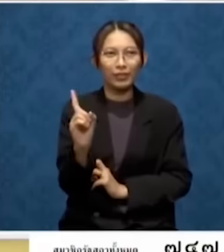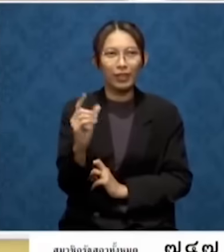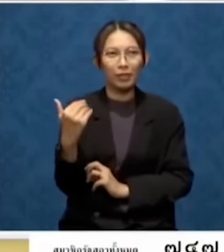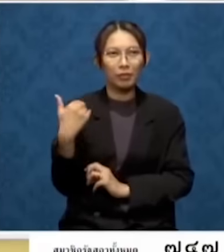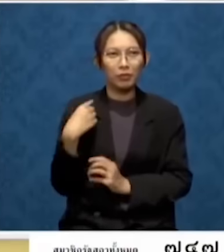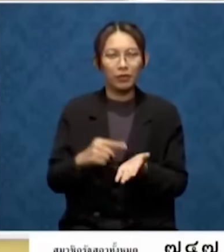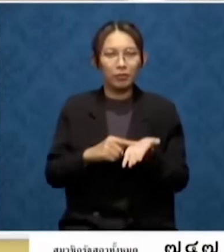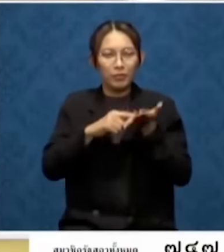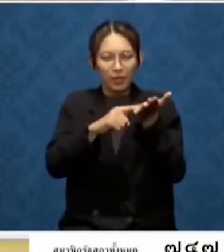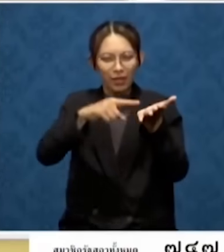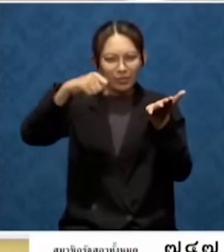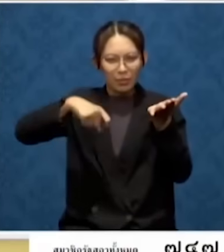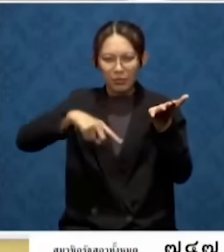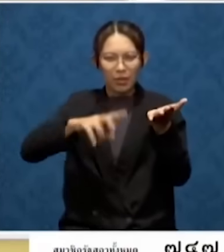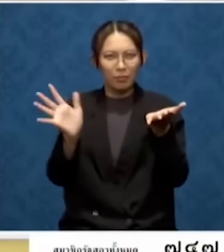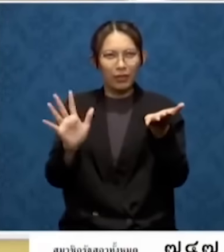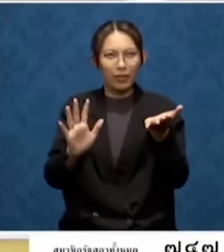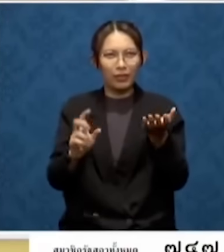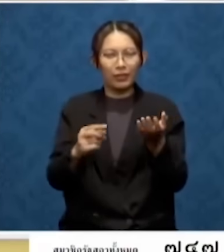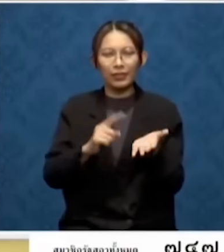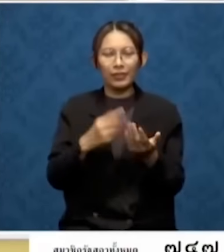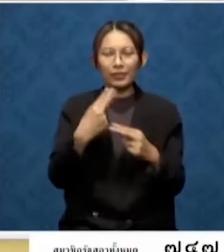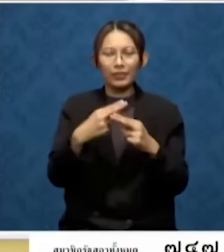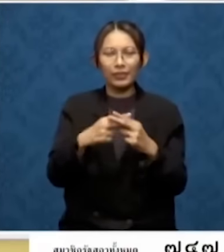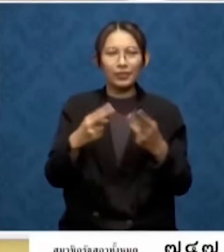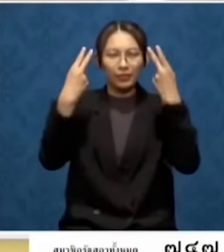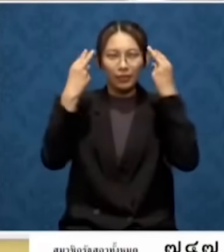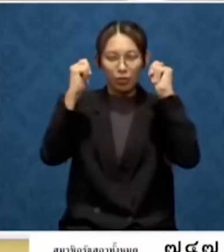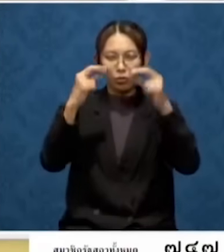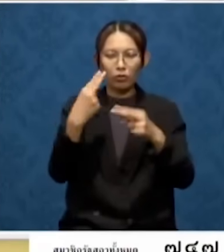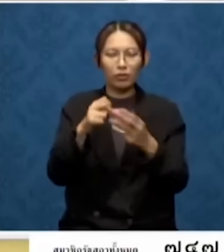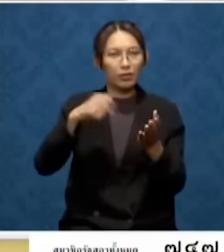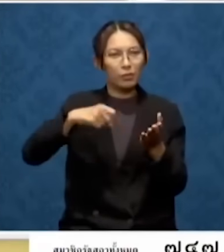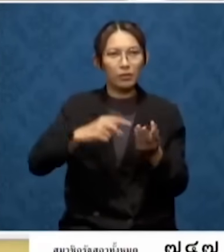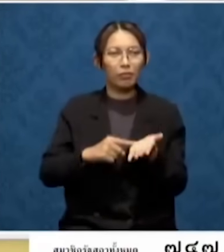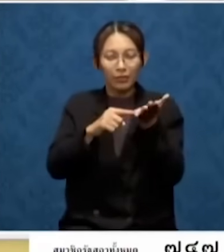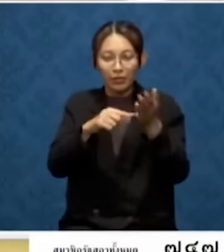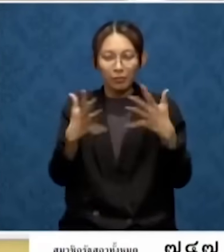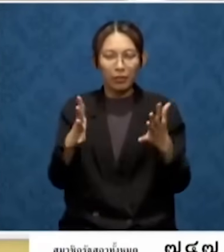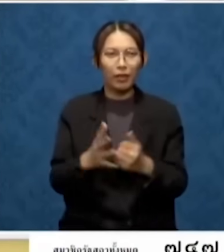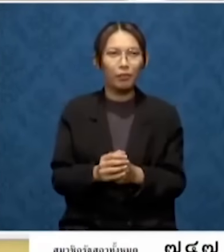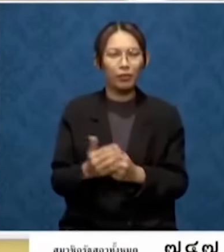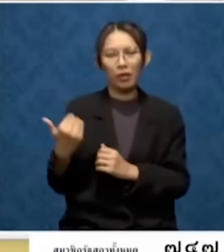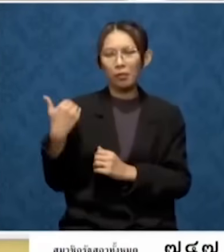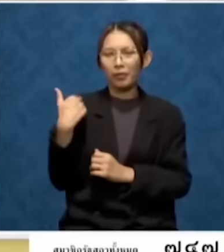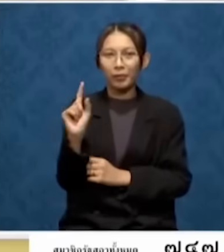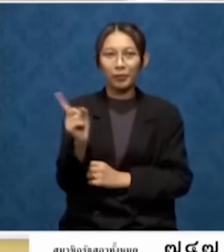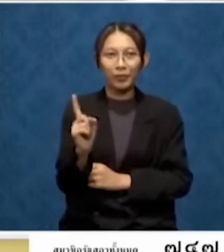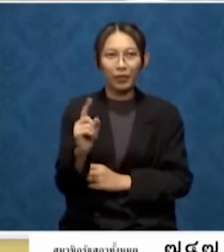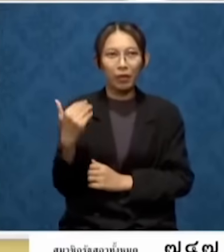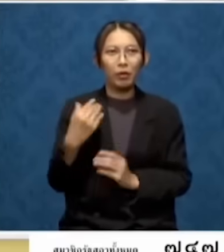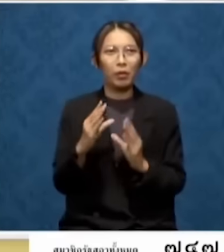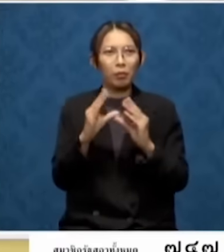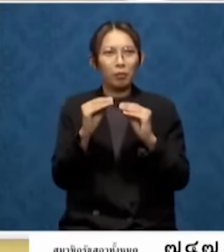ไม่ซ้อนไม่ได้เสนอชื่อนายกรัฐมนตรีไม่ได้กรณีอย่างนี้มันมีร่องรอยตั้งแต่ในส่วนของการประชุ